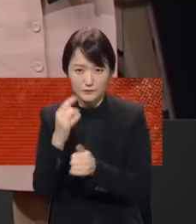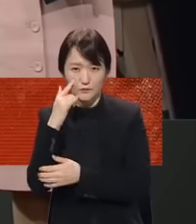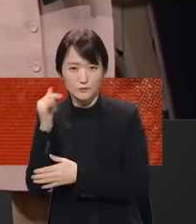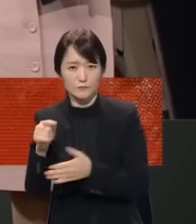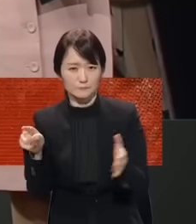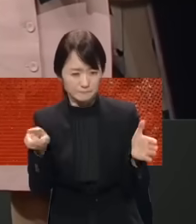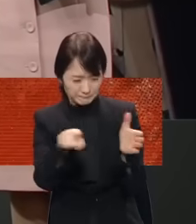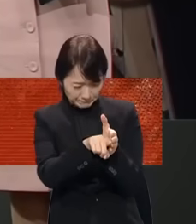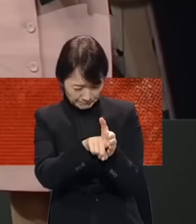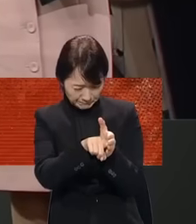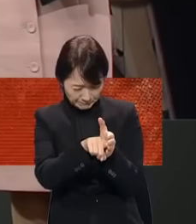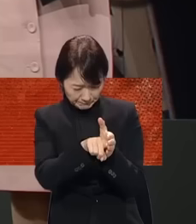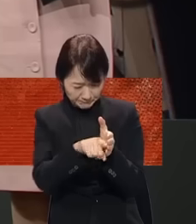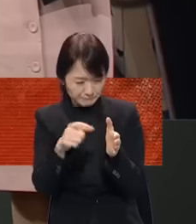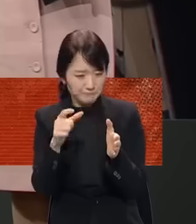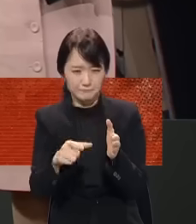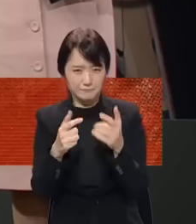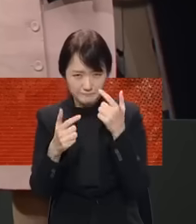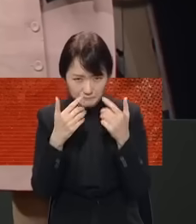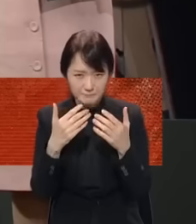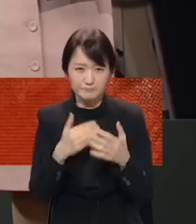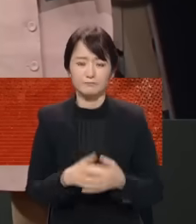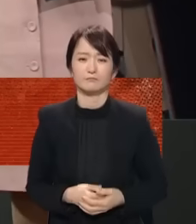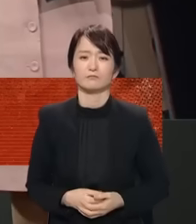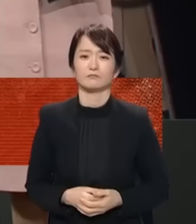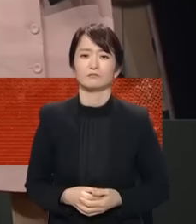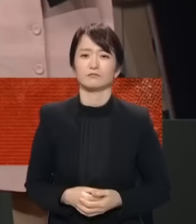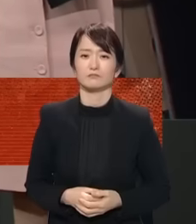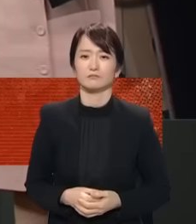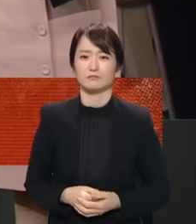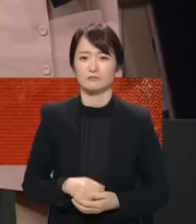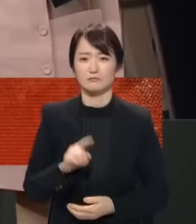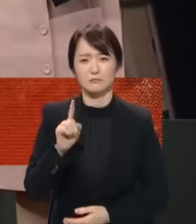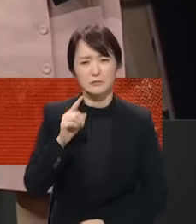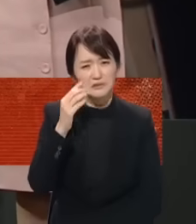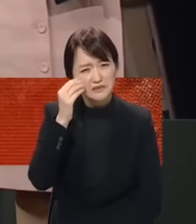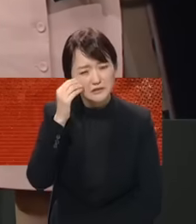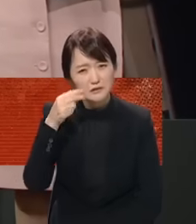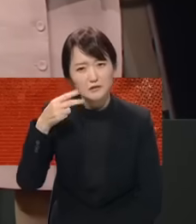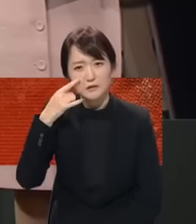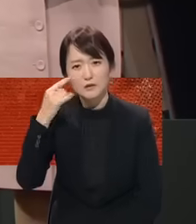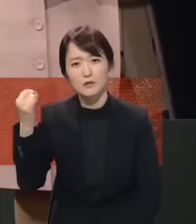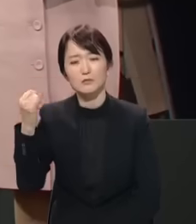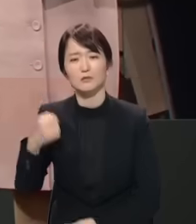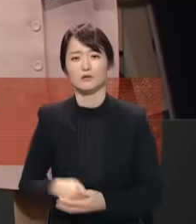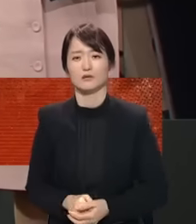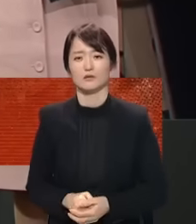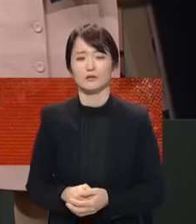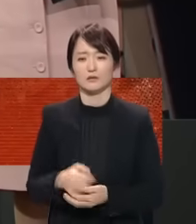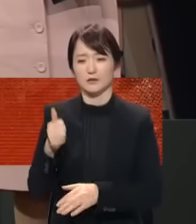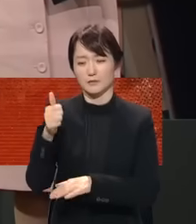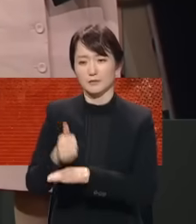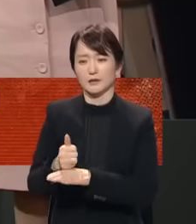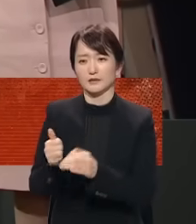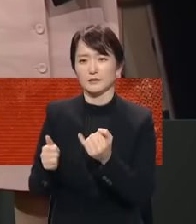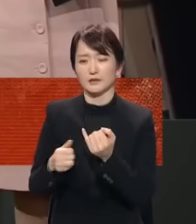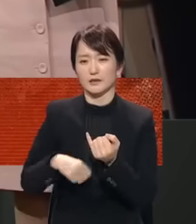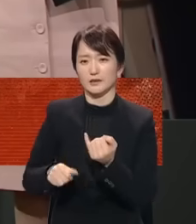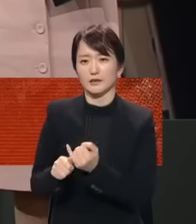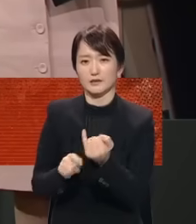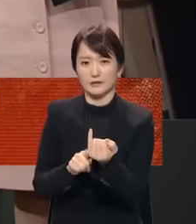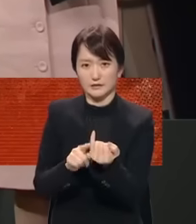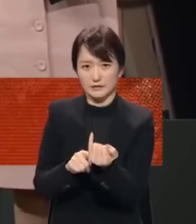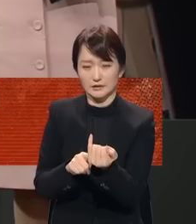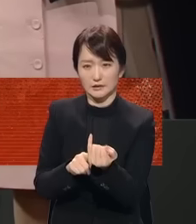신뢰는 더욱더 굳건해졌습니다. 그런데 이상하죠. 시어머니는 툭하면 홍 씨에게 맏며느리 흉을 봤다고